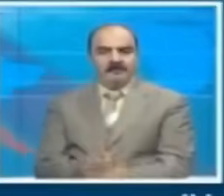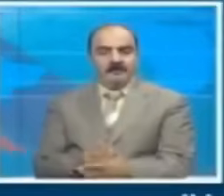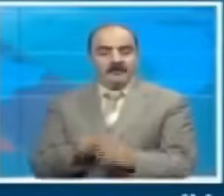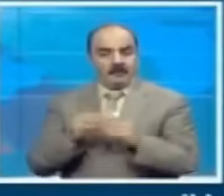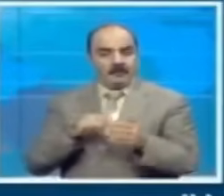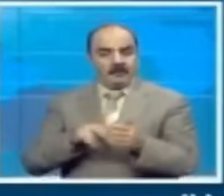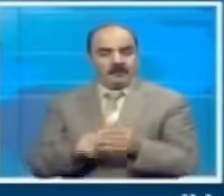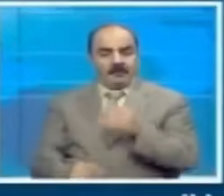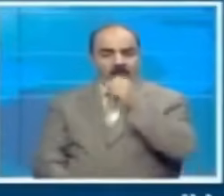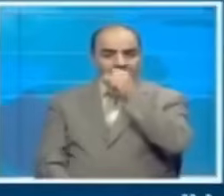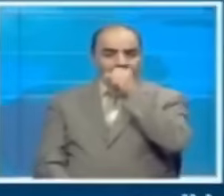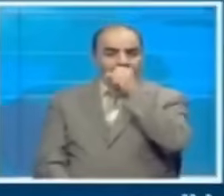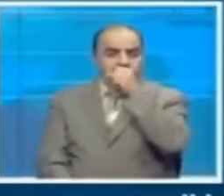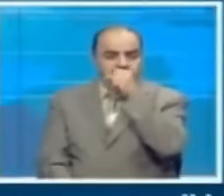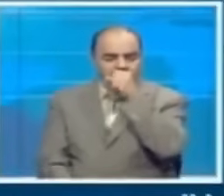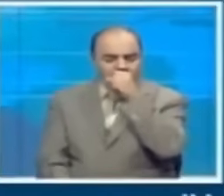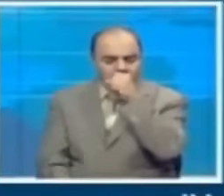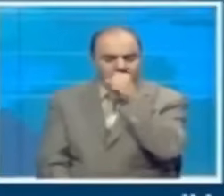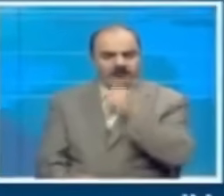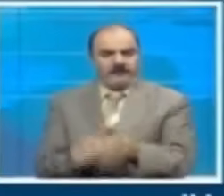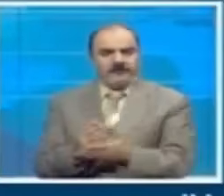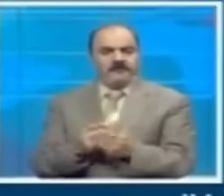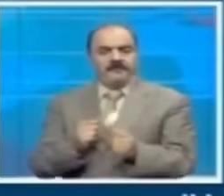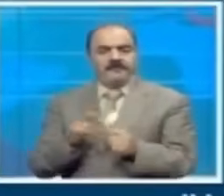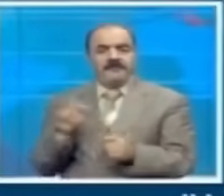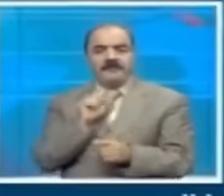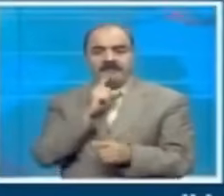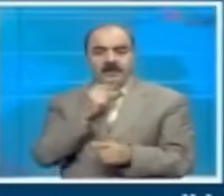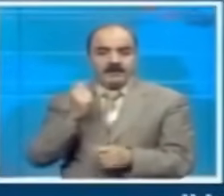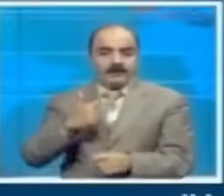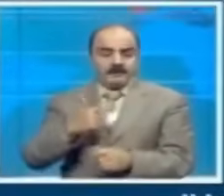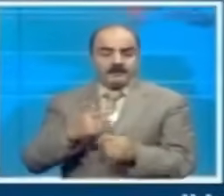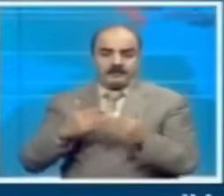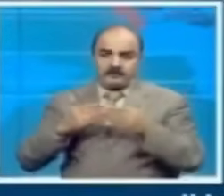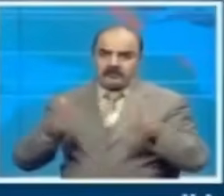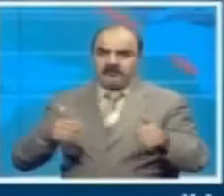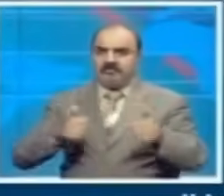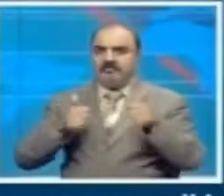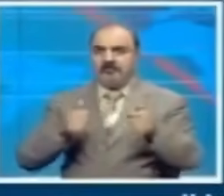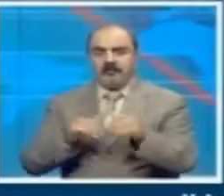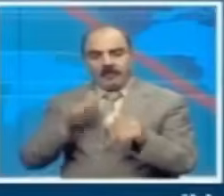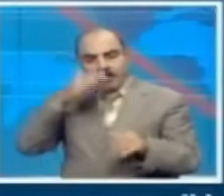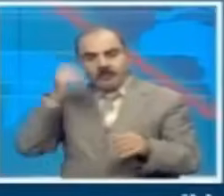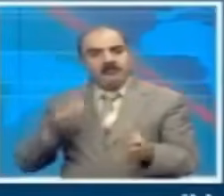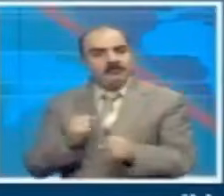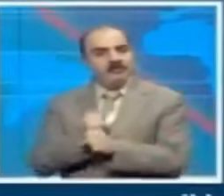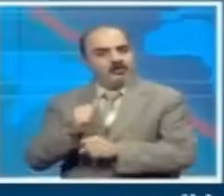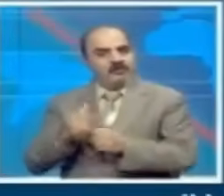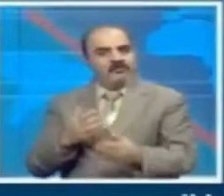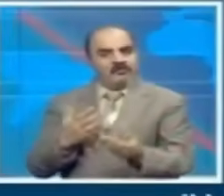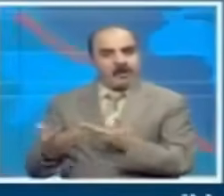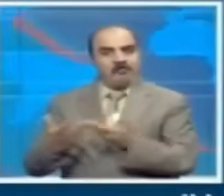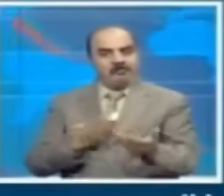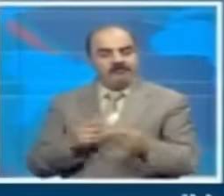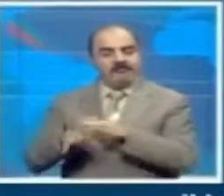المحلي تعد محطة حاويات وبضائع سفاجة 2 بابا واسعا لتنمية الصعيد تربط مناطق